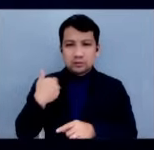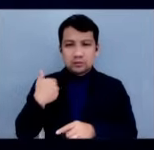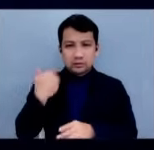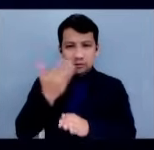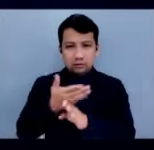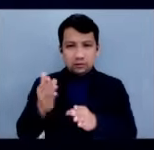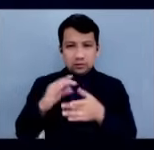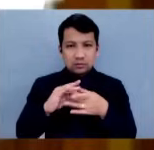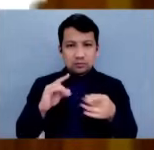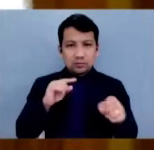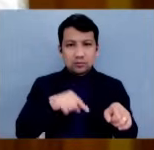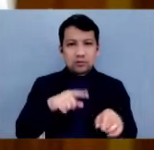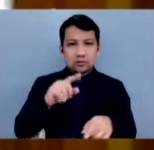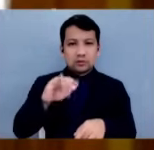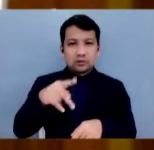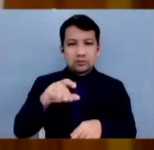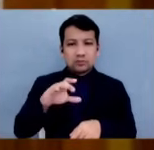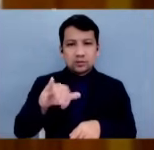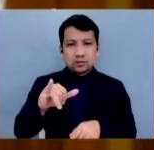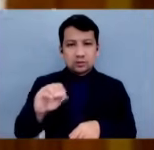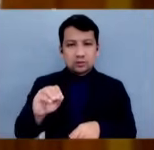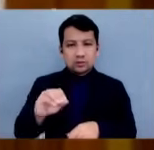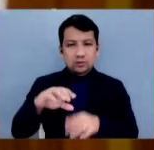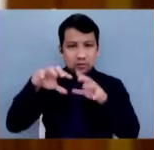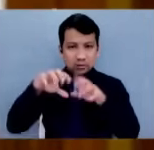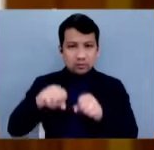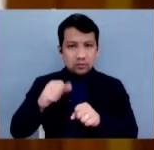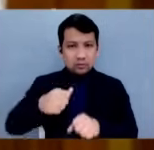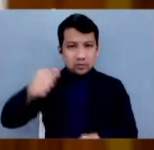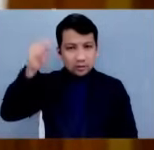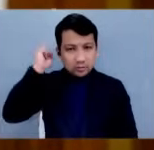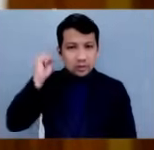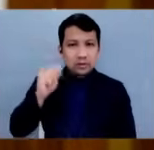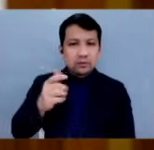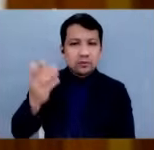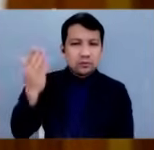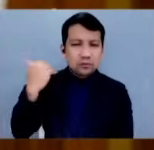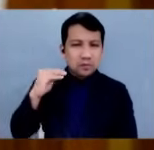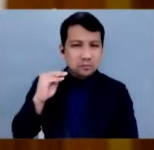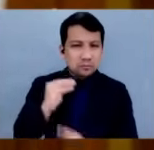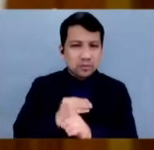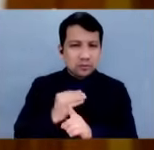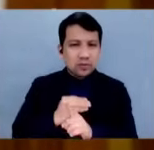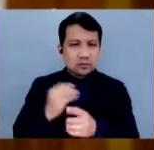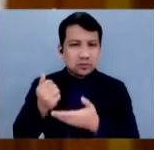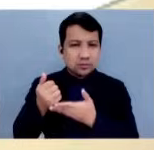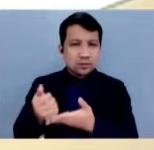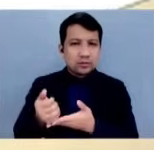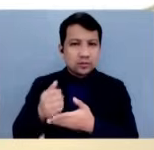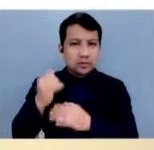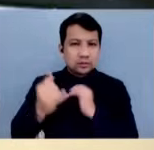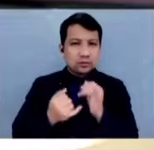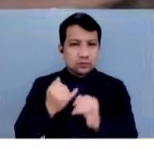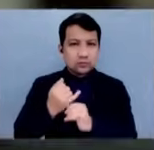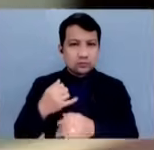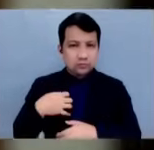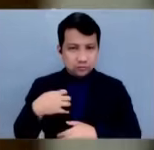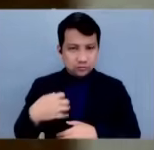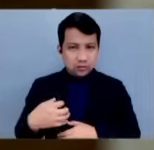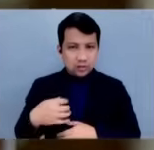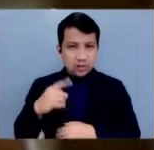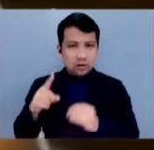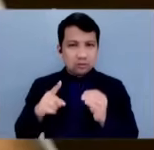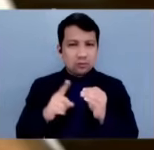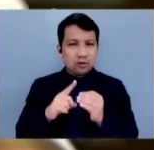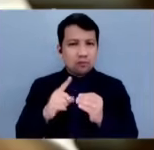sinabi ni Topacio. Unang naaresto si Teves sa Timor-Leste noong Marso sa tulong ng Interpol. Dahil yan sa patong-patong